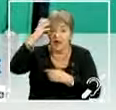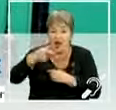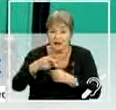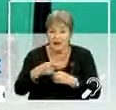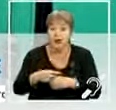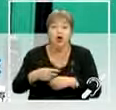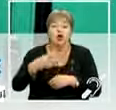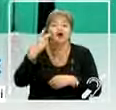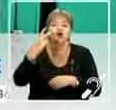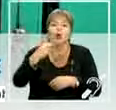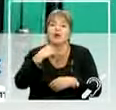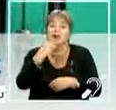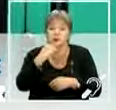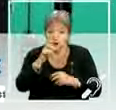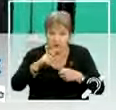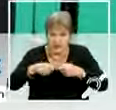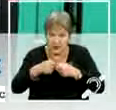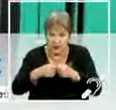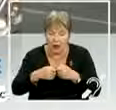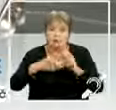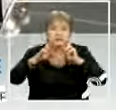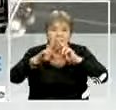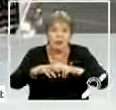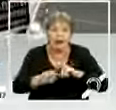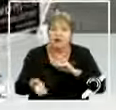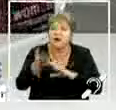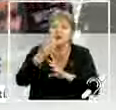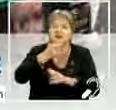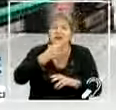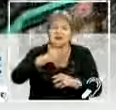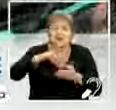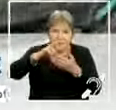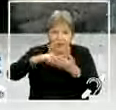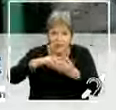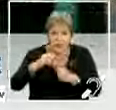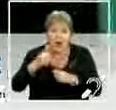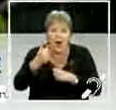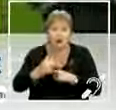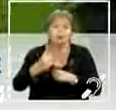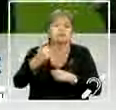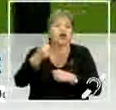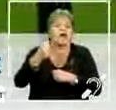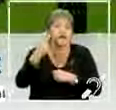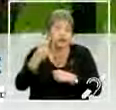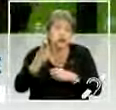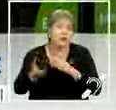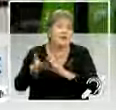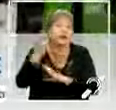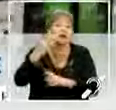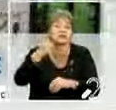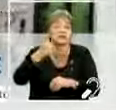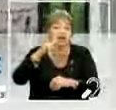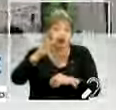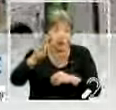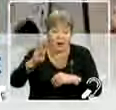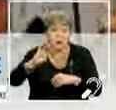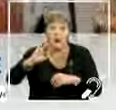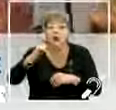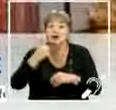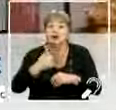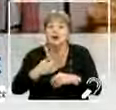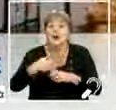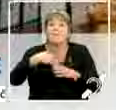mari nemulțumiri ale sindicatelor rămân creșterea vârstei de pensionare de la 62 la 64 de ani și majorarea